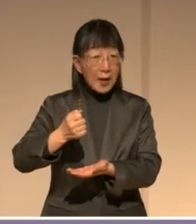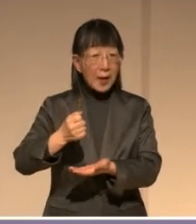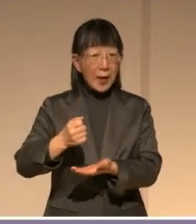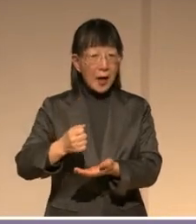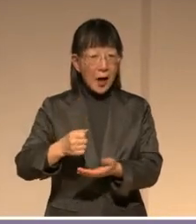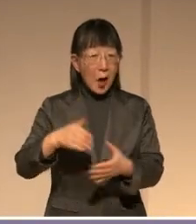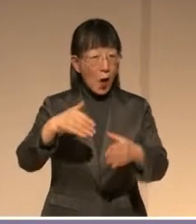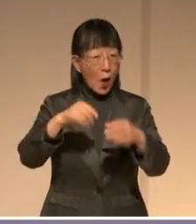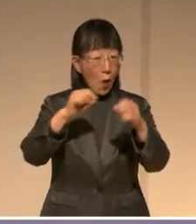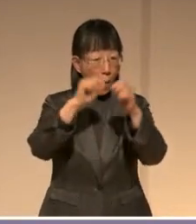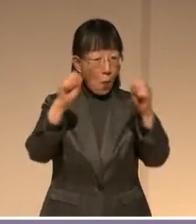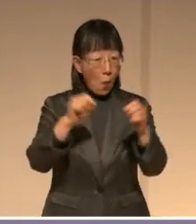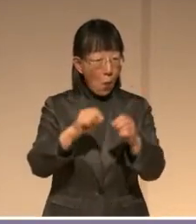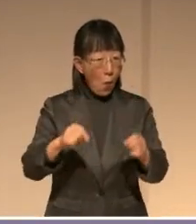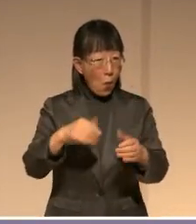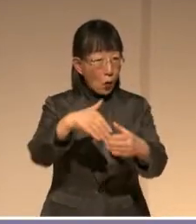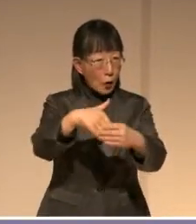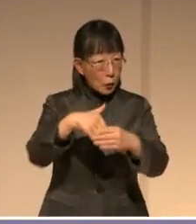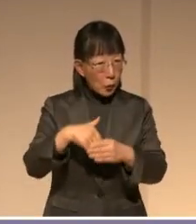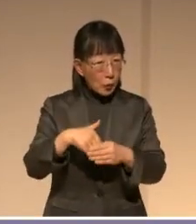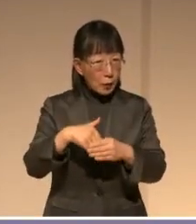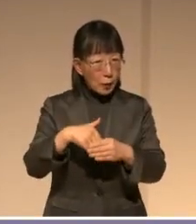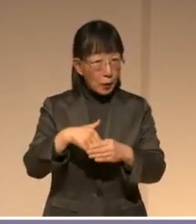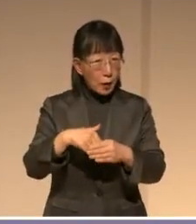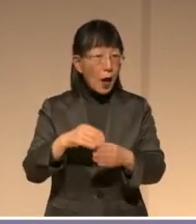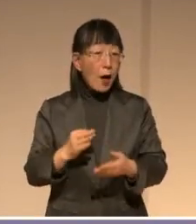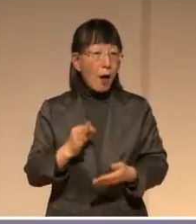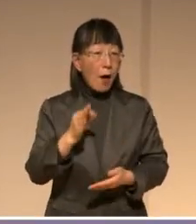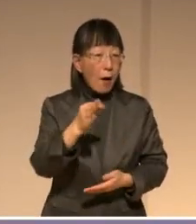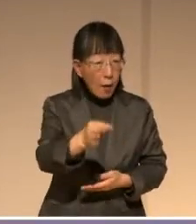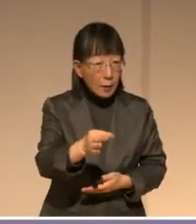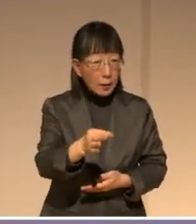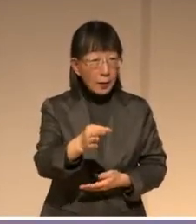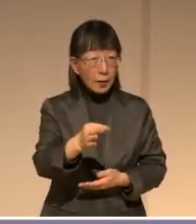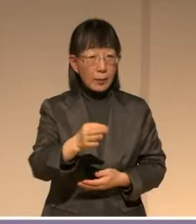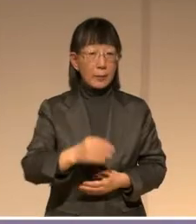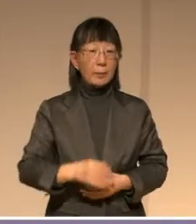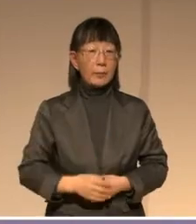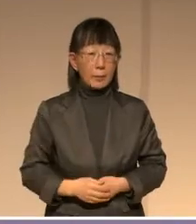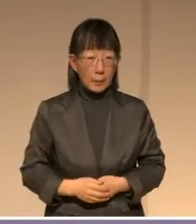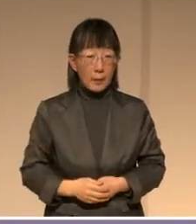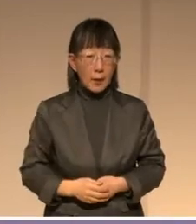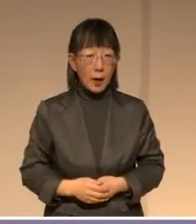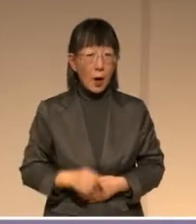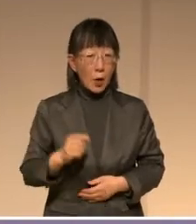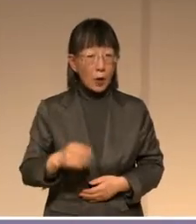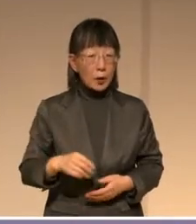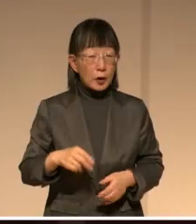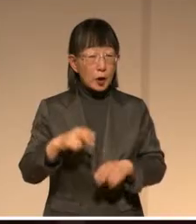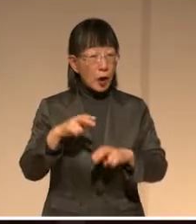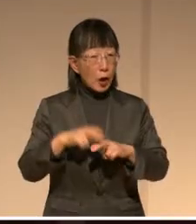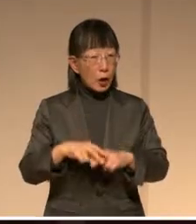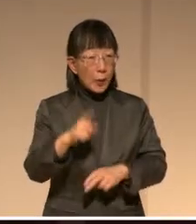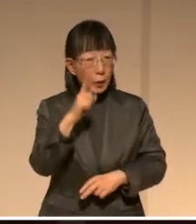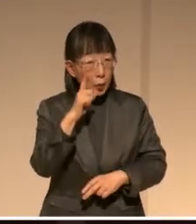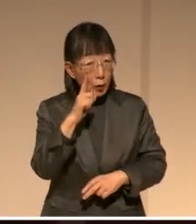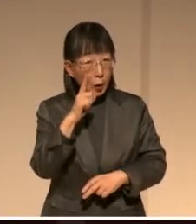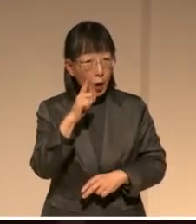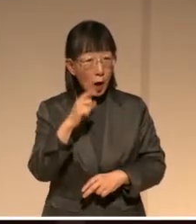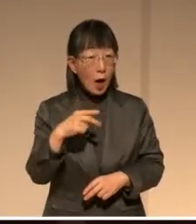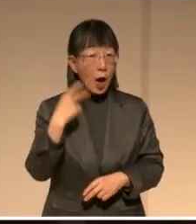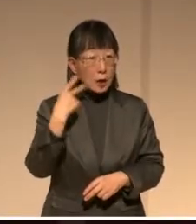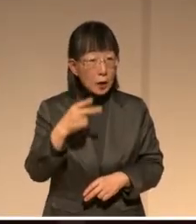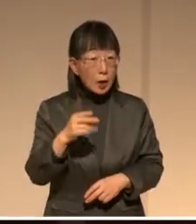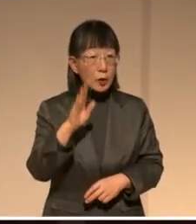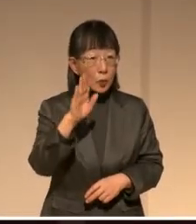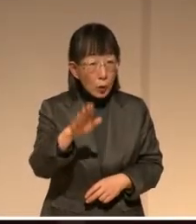ああ衝動買いでしたねそれを乗った後1カ月後ぐらいにを注文してましたね yeahもその